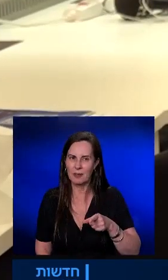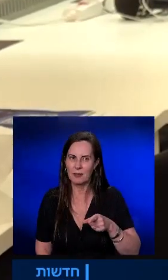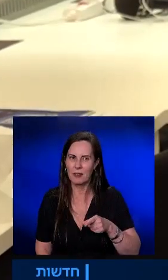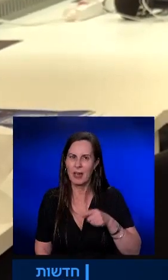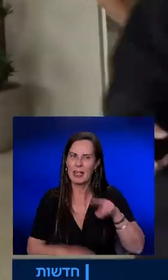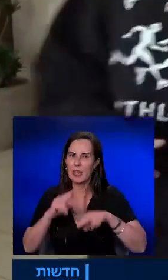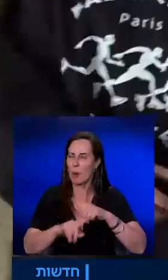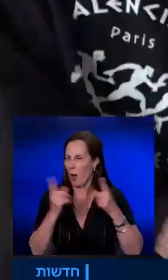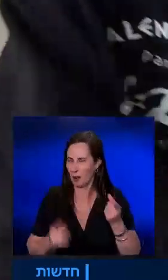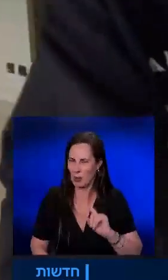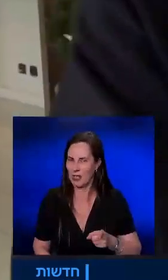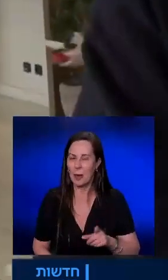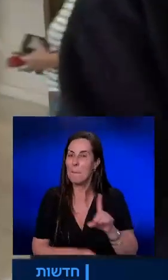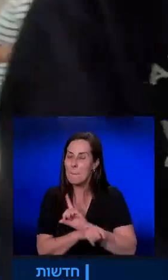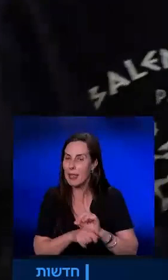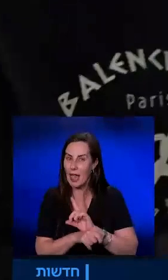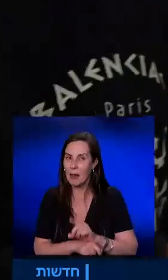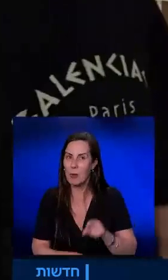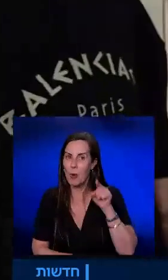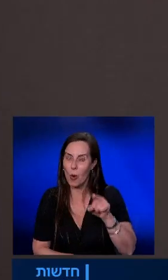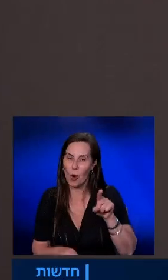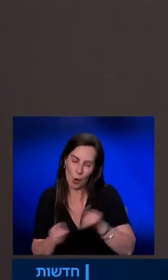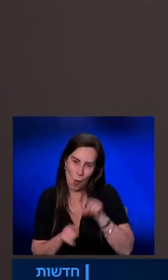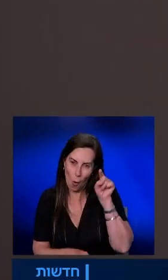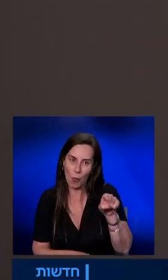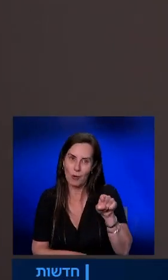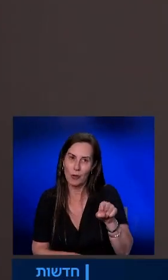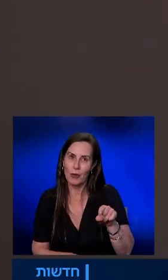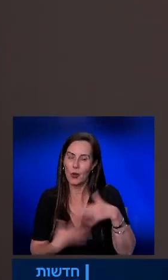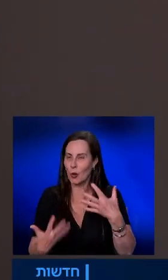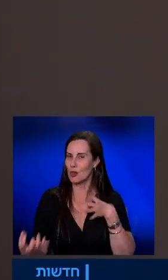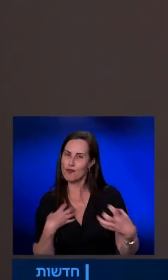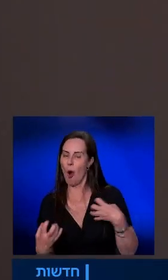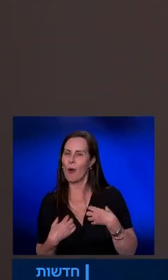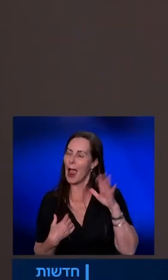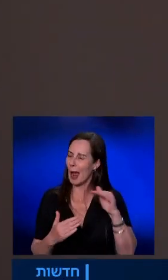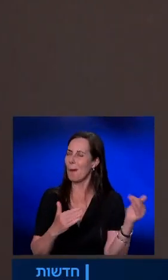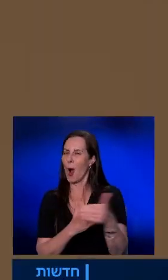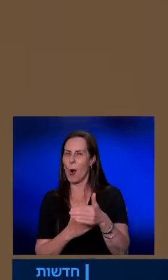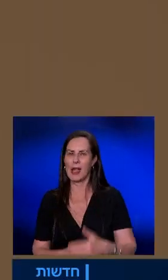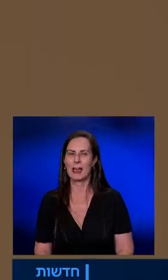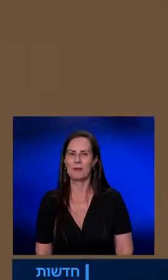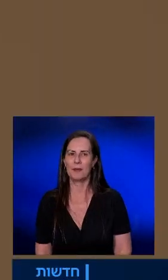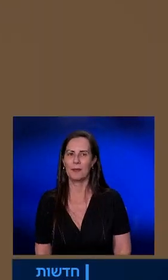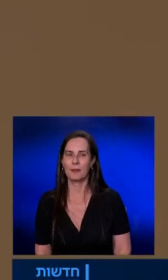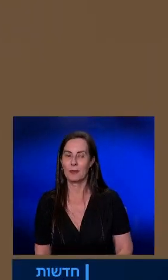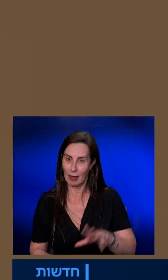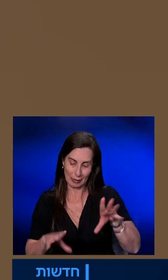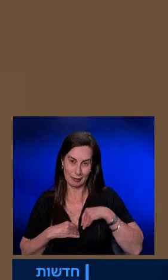of others. לבינתיים, מיכאל, כמו מיכאל, נותן את השואו גם מאחורי הקלעים.